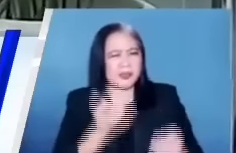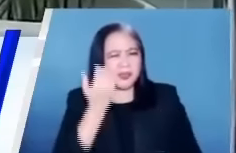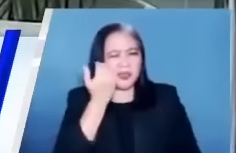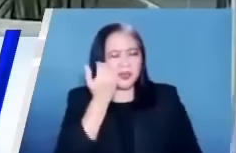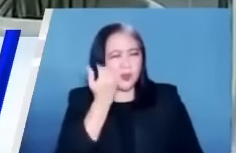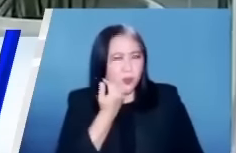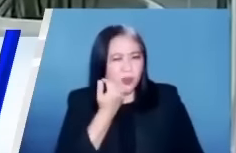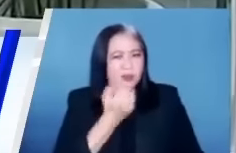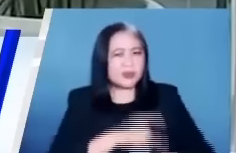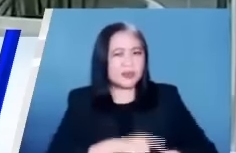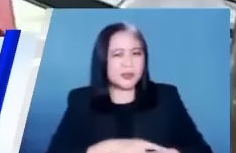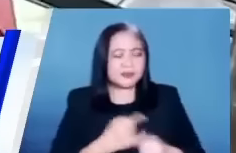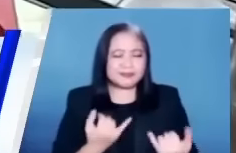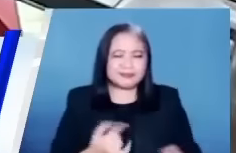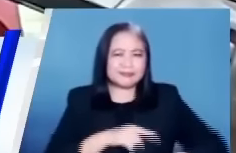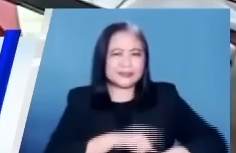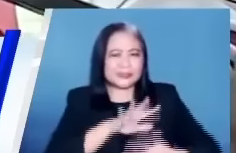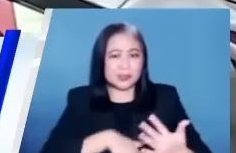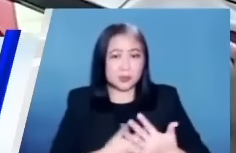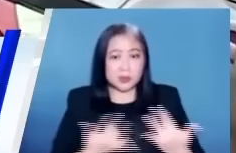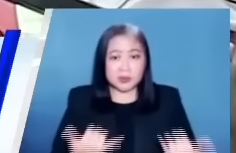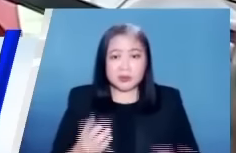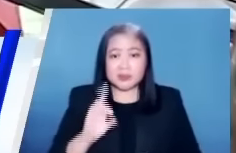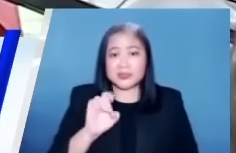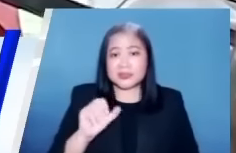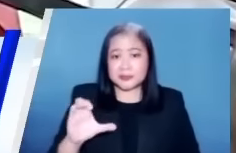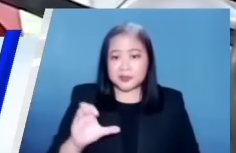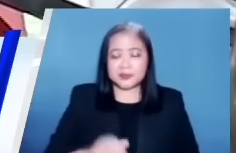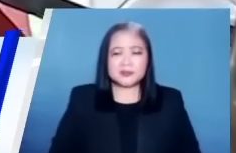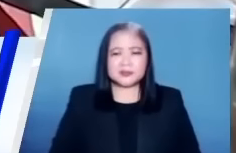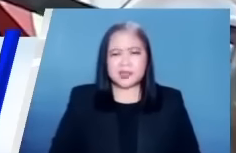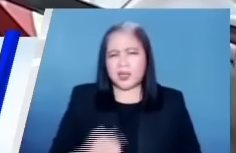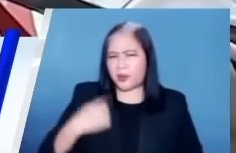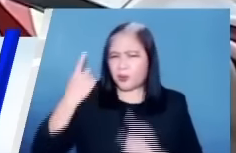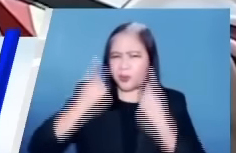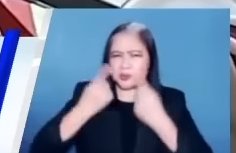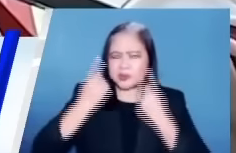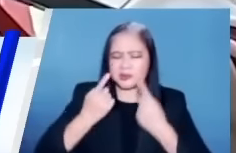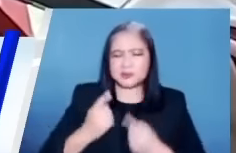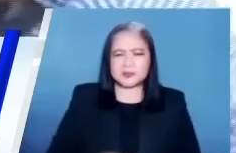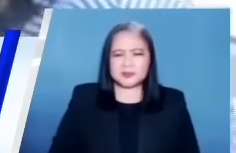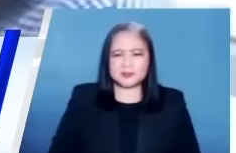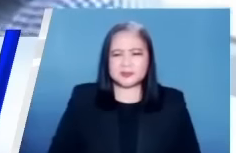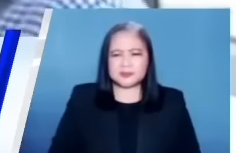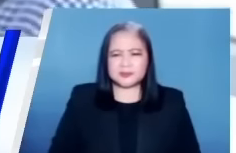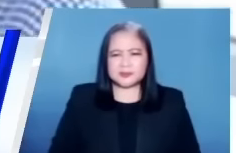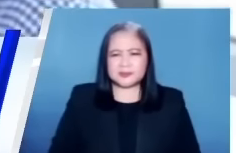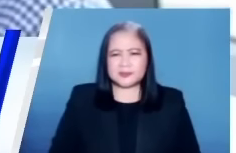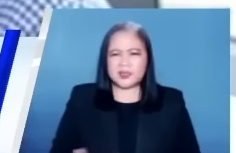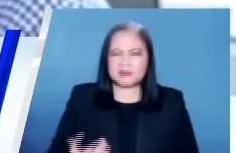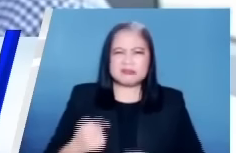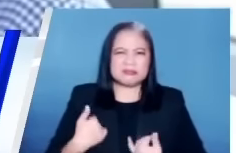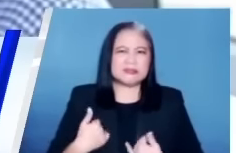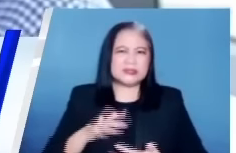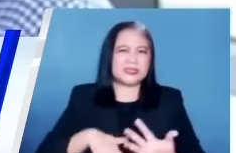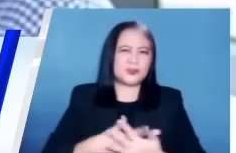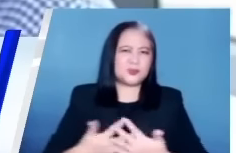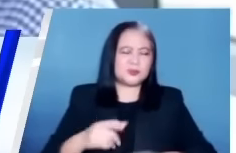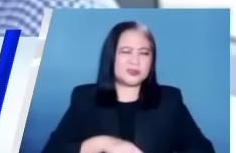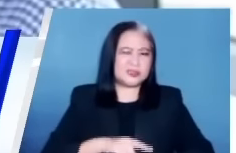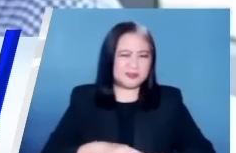kasi December ngayon ang concern ko talaga is yung time because of